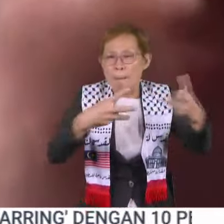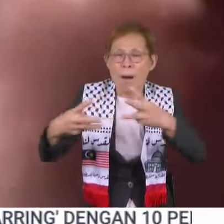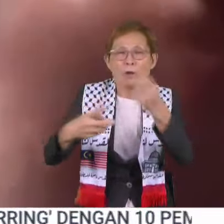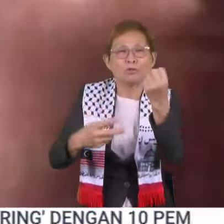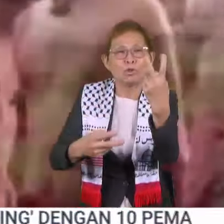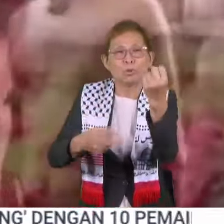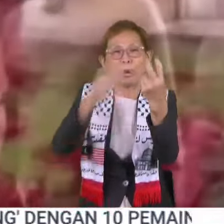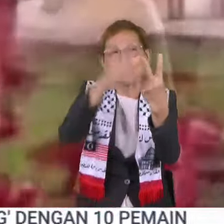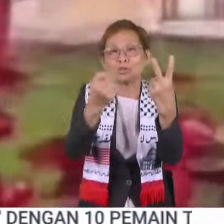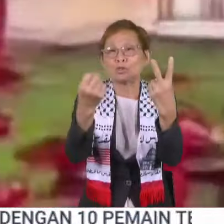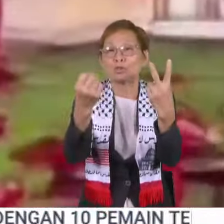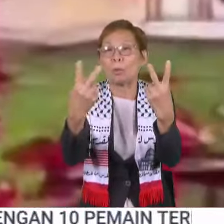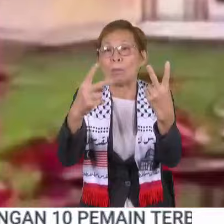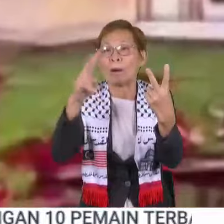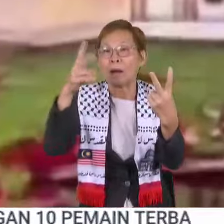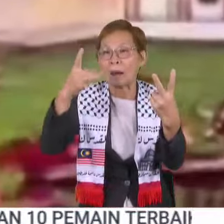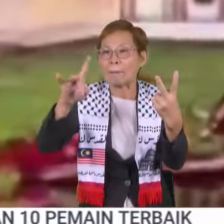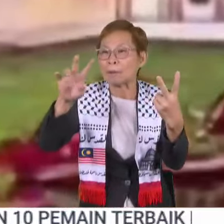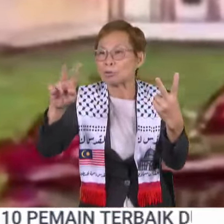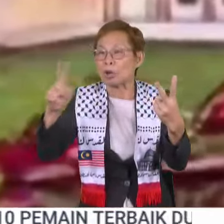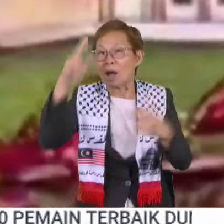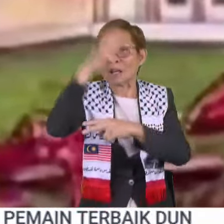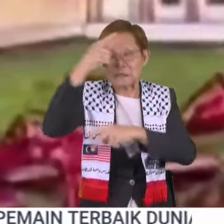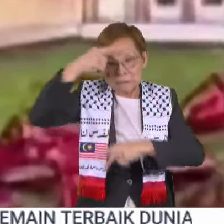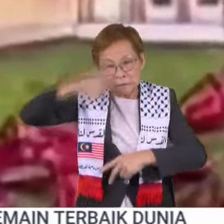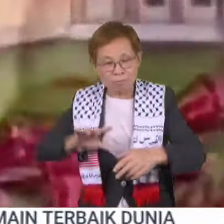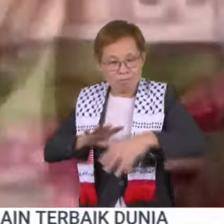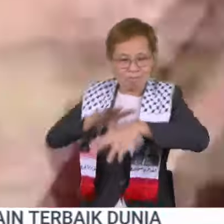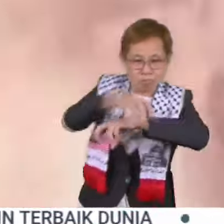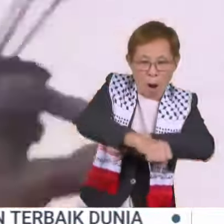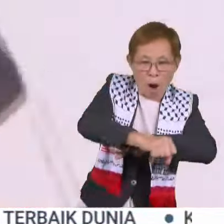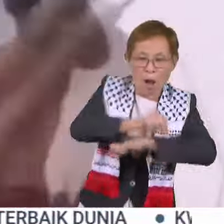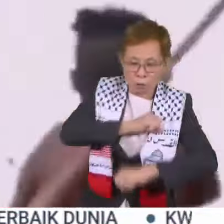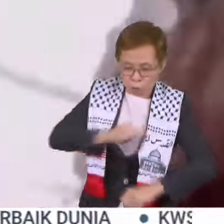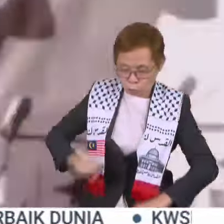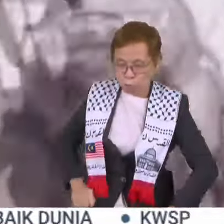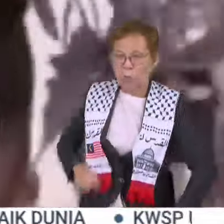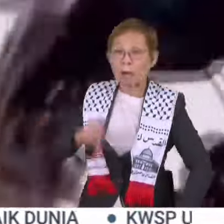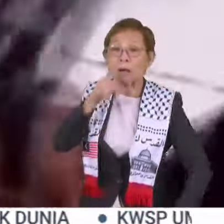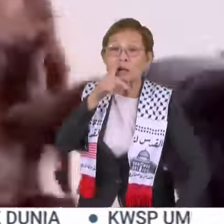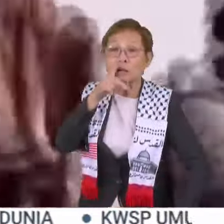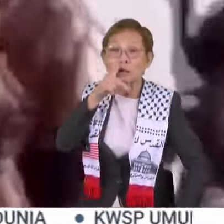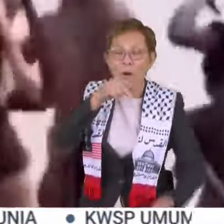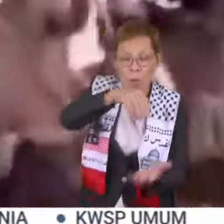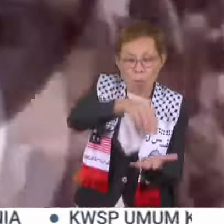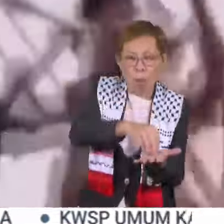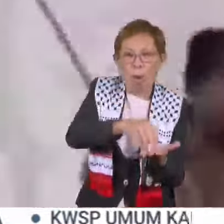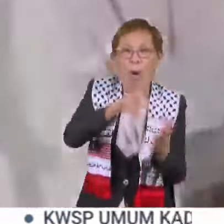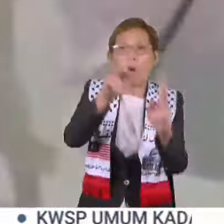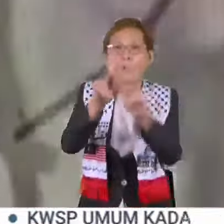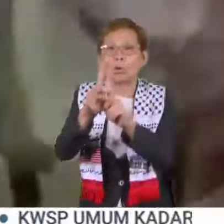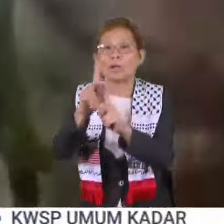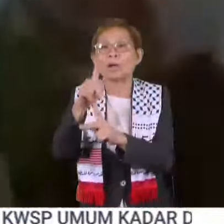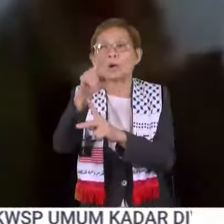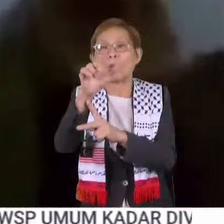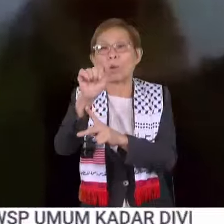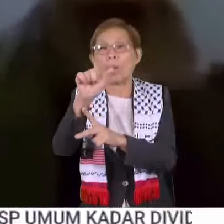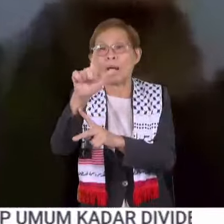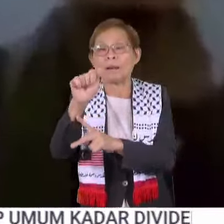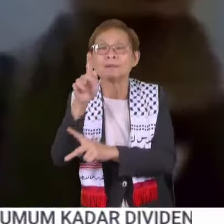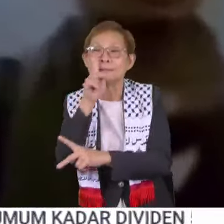November 1821 apabila kerajaan siam menyerang Kesultanan Kedah yang berbengkalan di kota Kuala